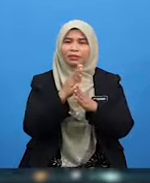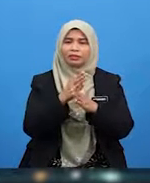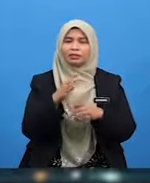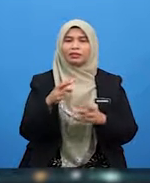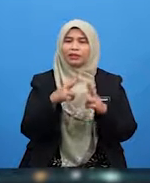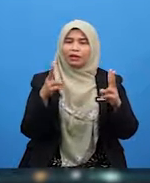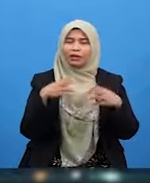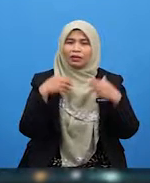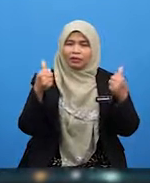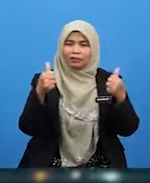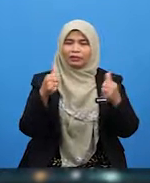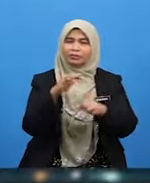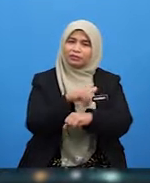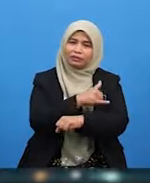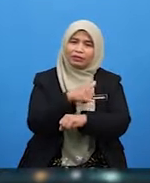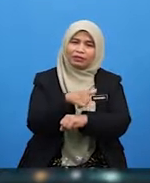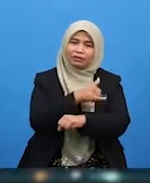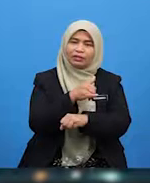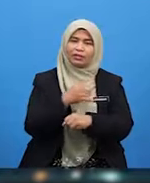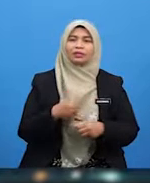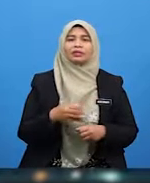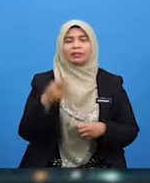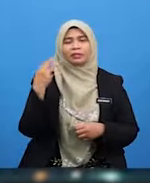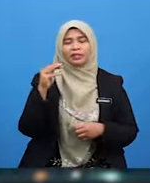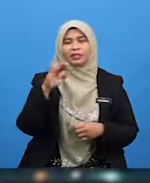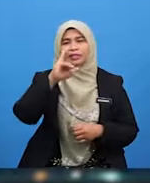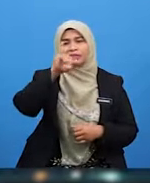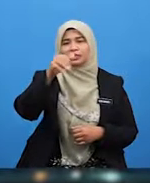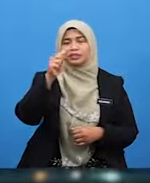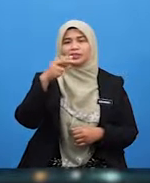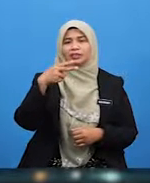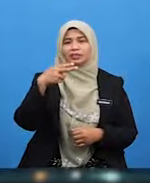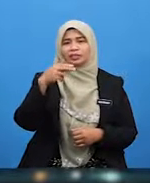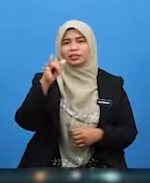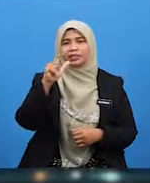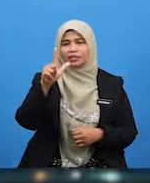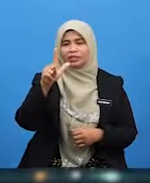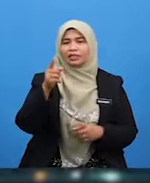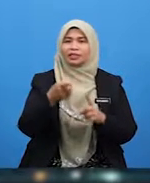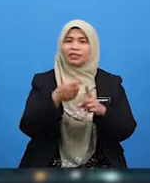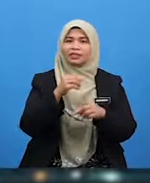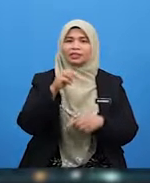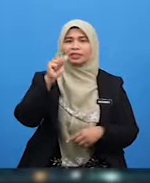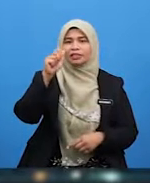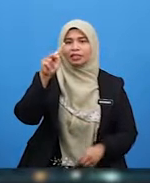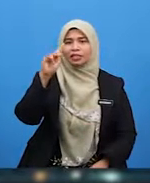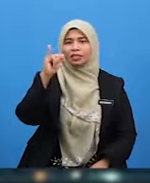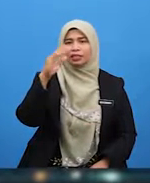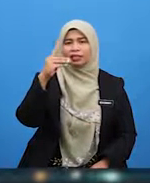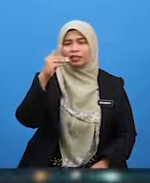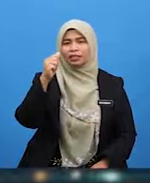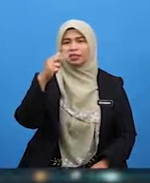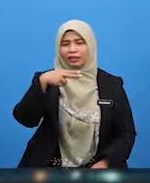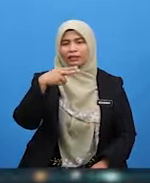dalam bersyair dan berkhasidah. Mereka jahil dari segi akidah dan akhlak. Baiklah, apa pula